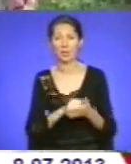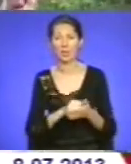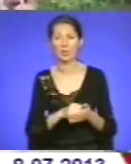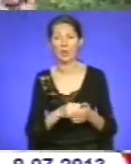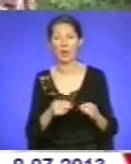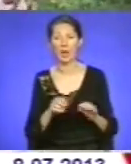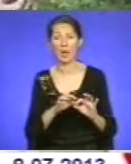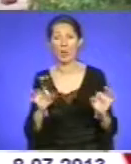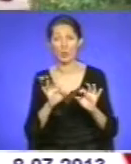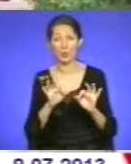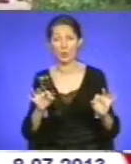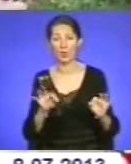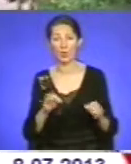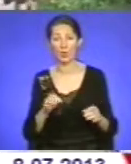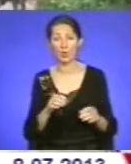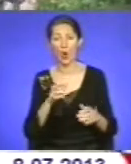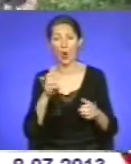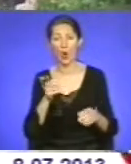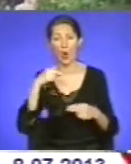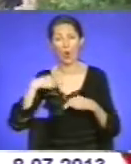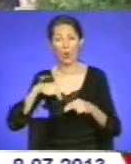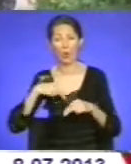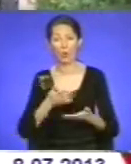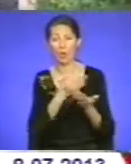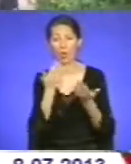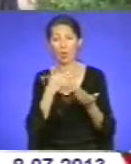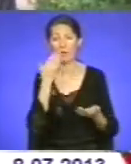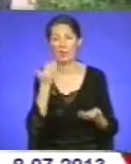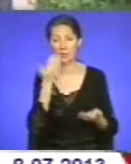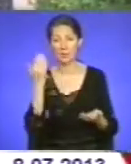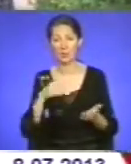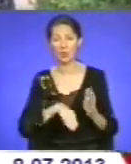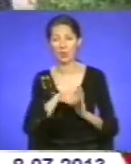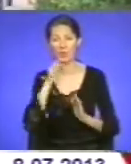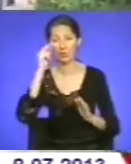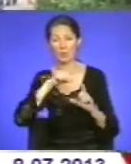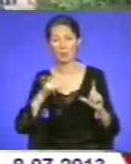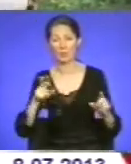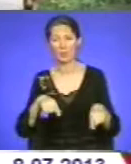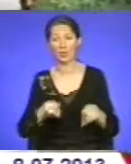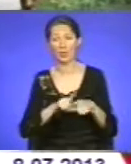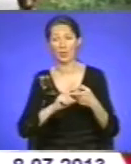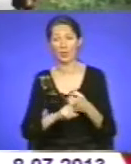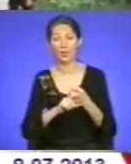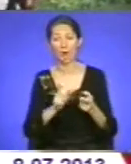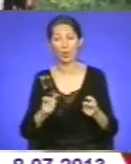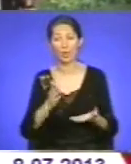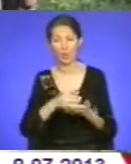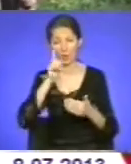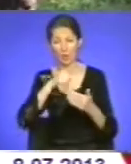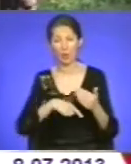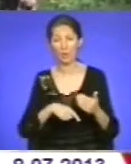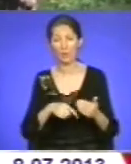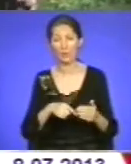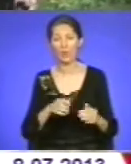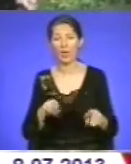вищих навчальних закладах. А також це, можливо, пов'язано з тим, що є дійсно люди, які є і віруючі, і релігійні, але аборти у першовагітних в нас